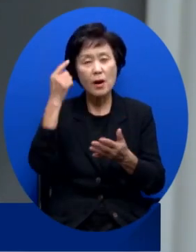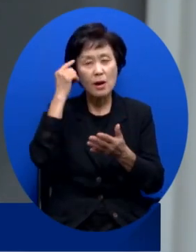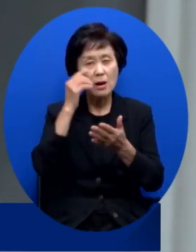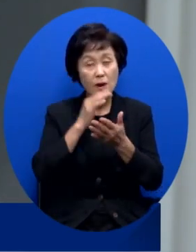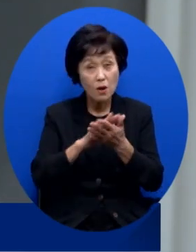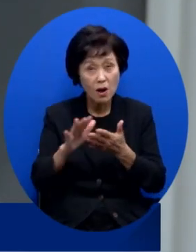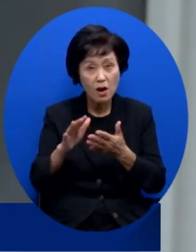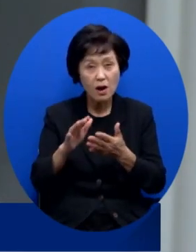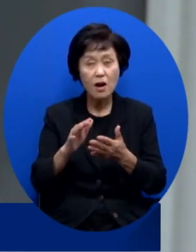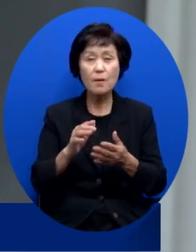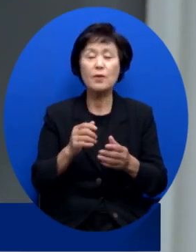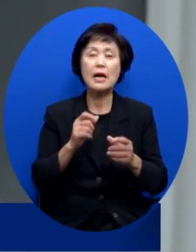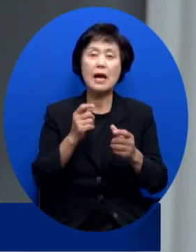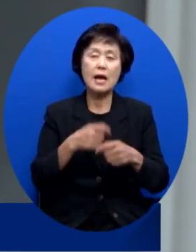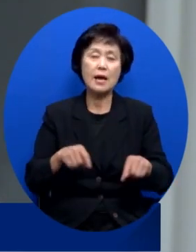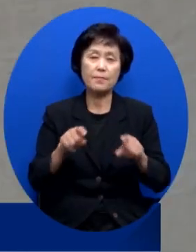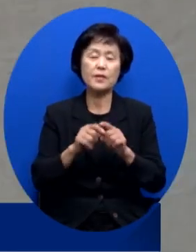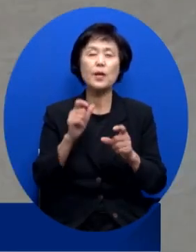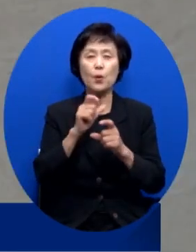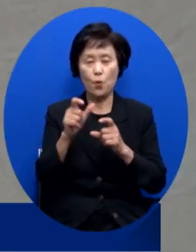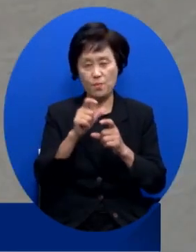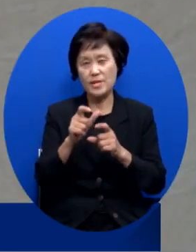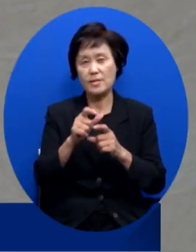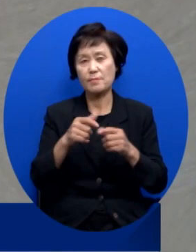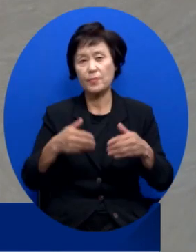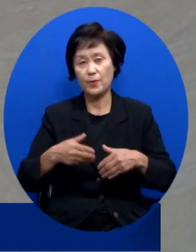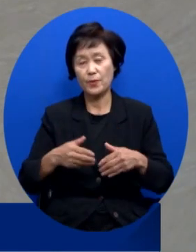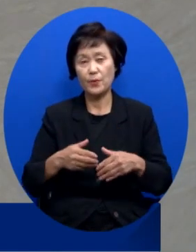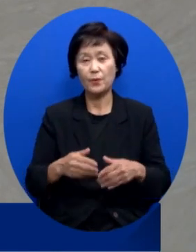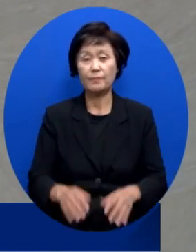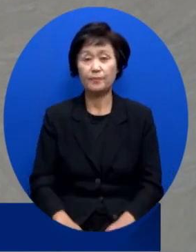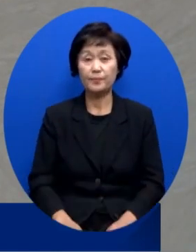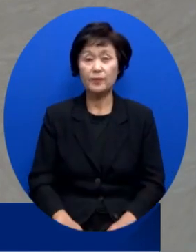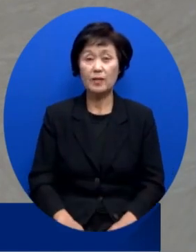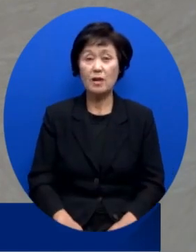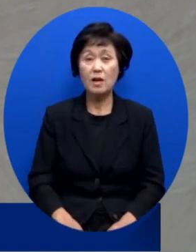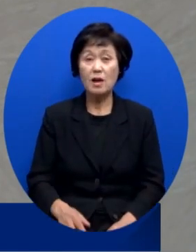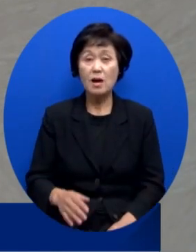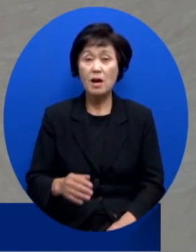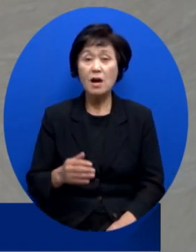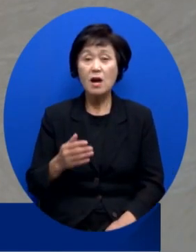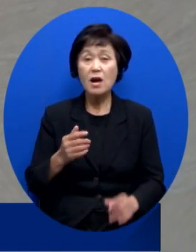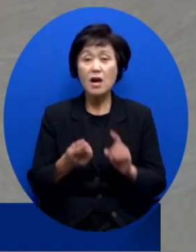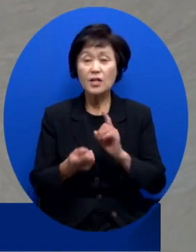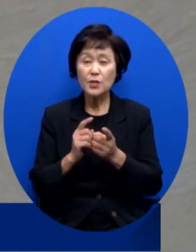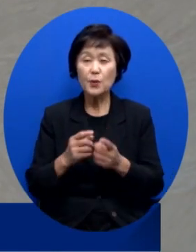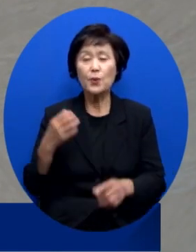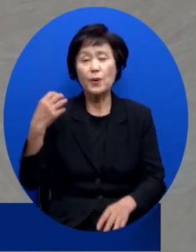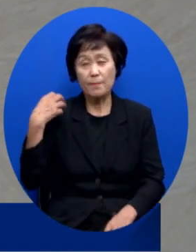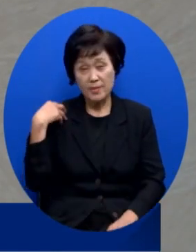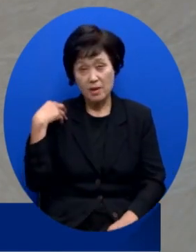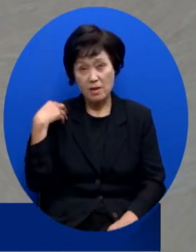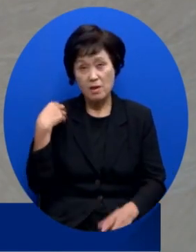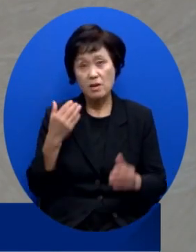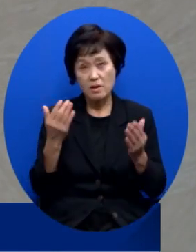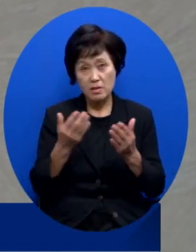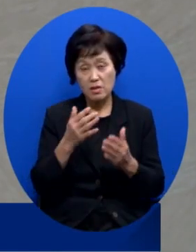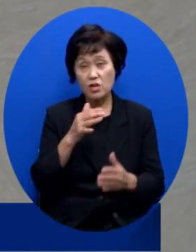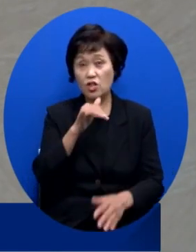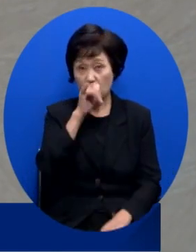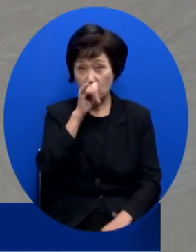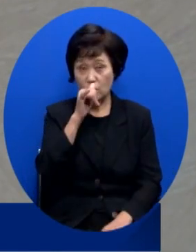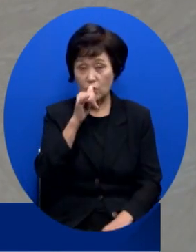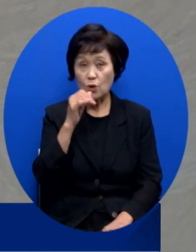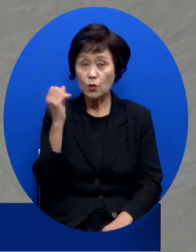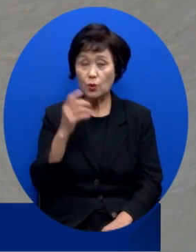심각하게 고민하고 준비해야 될 거라고 생각합니다. 소위 말하는 메가처치들이 또 같이 감당해줘야 할 역할들이 있지 않을까, 또 함께